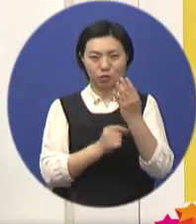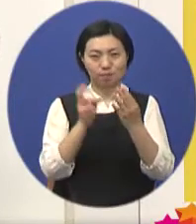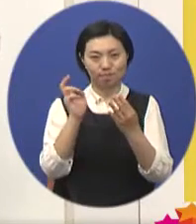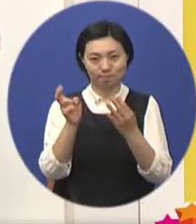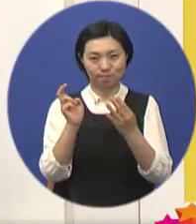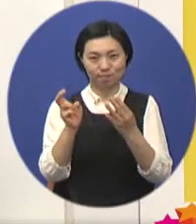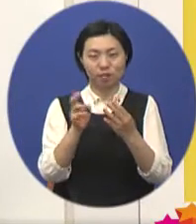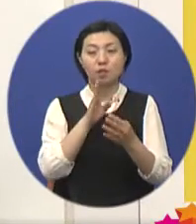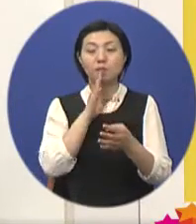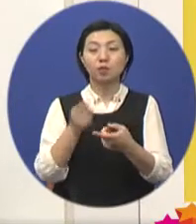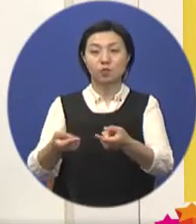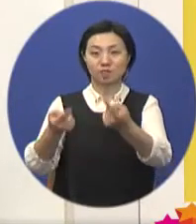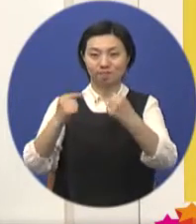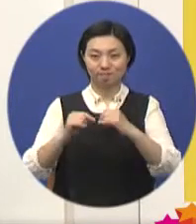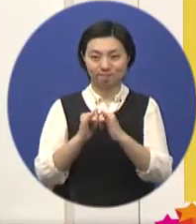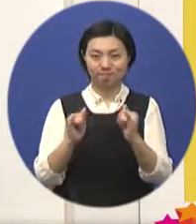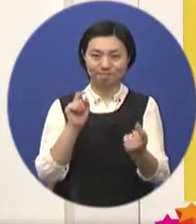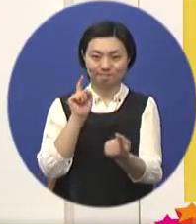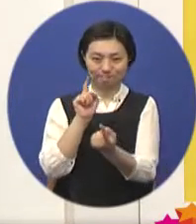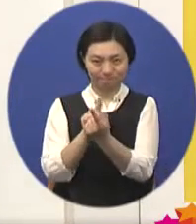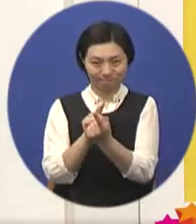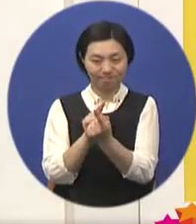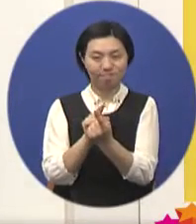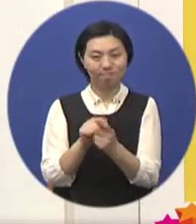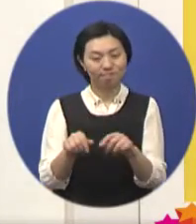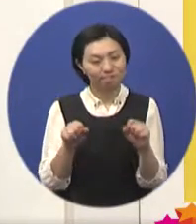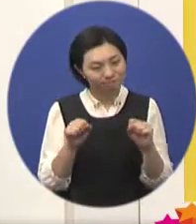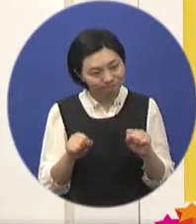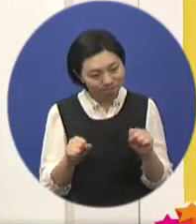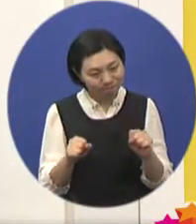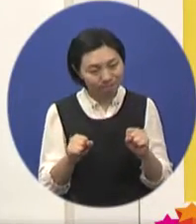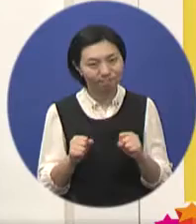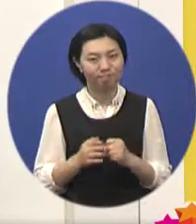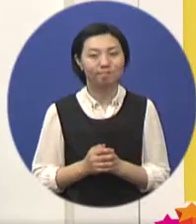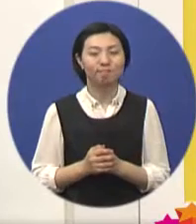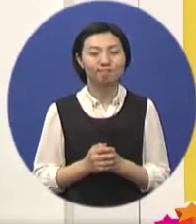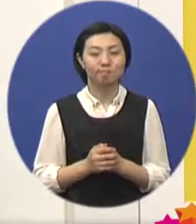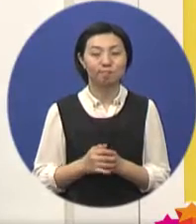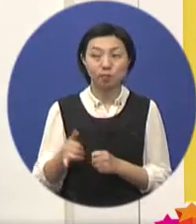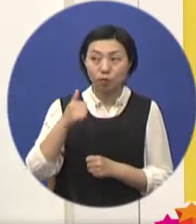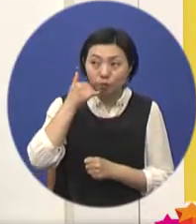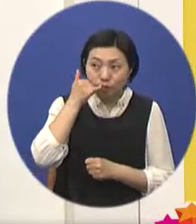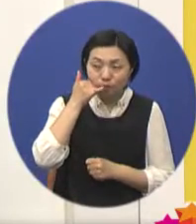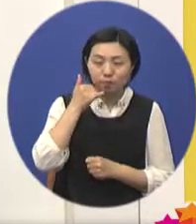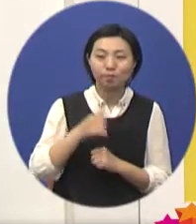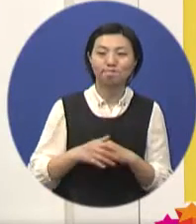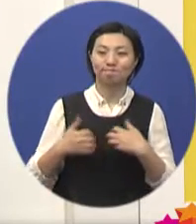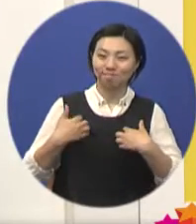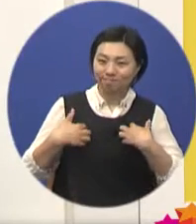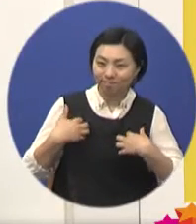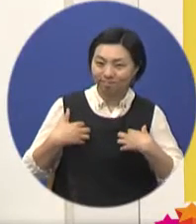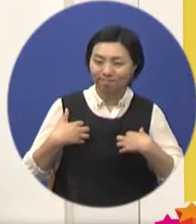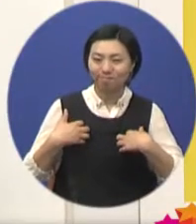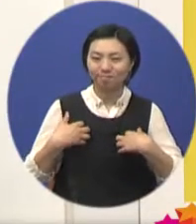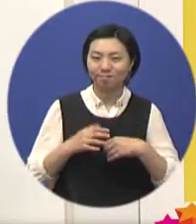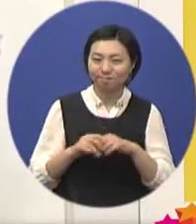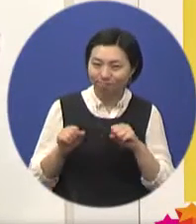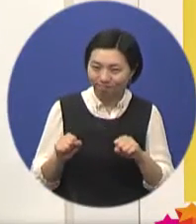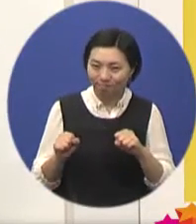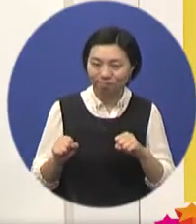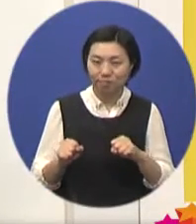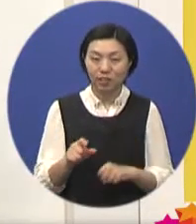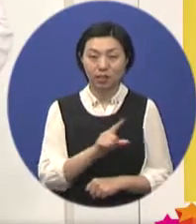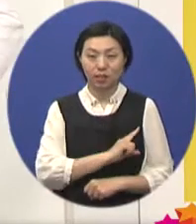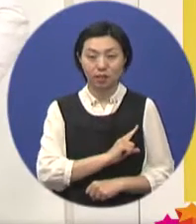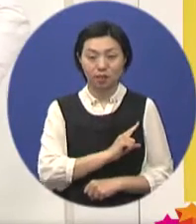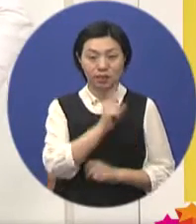즉석 참여자 또 네, 만나보겠습니다. 세 번째 안녕하세요. 참여자입니다. 여보세요? 여보세요? 반갑습니다. 네, 안녕하세요.